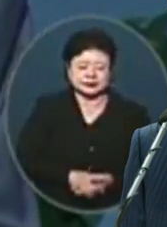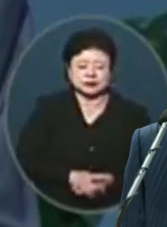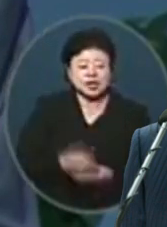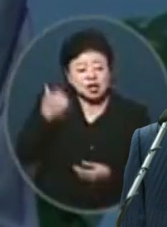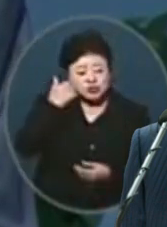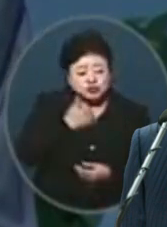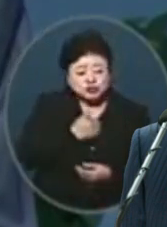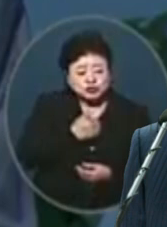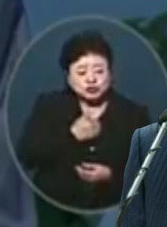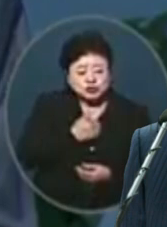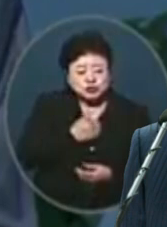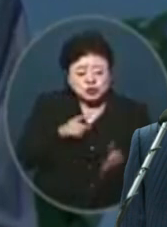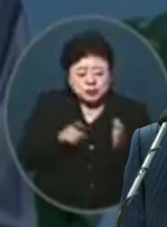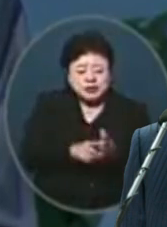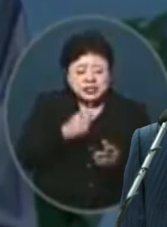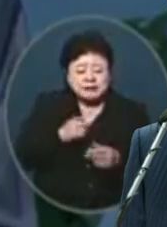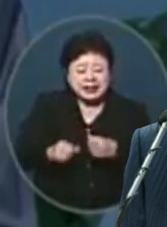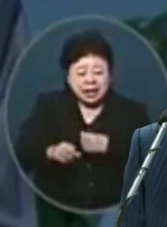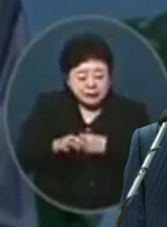누구든지 죄를 믿기만 하면